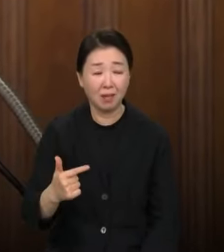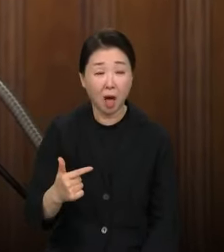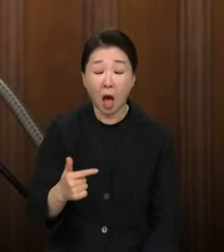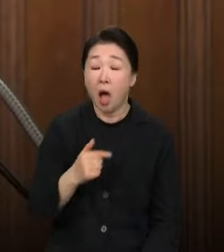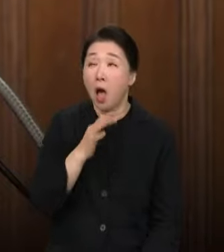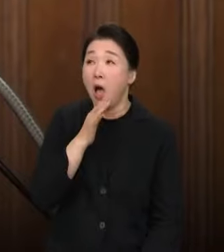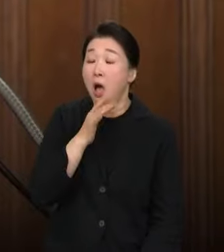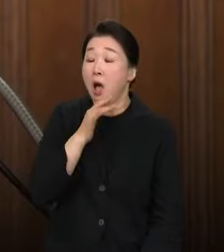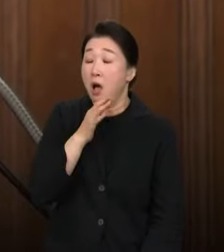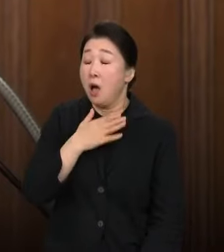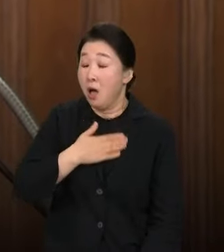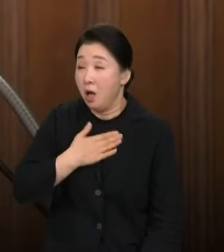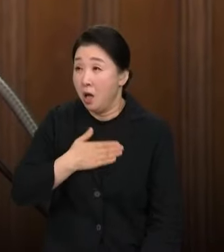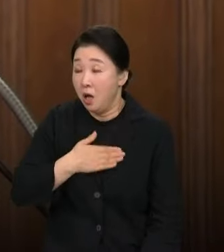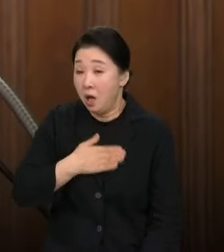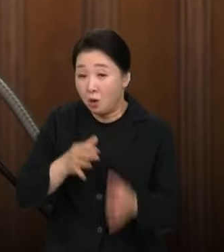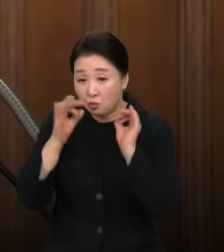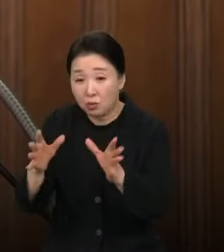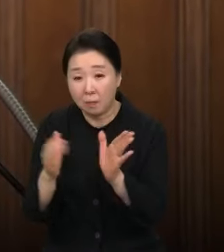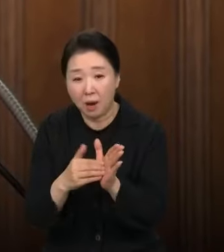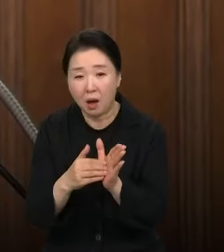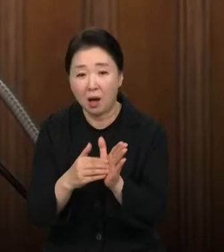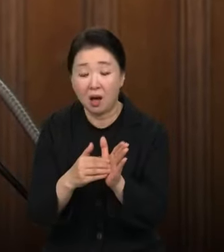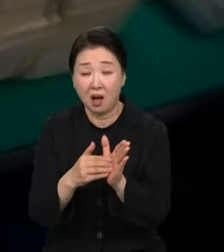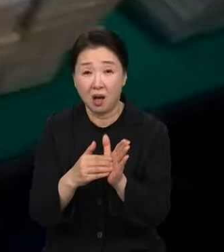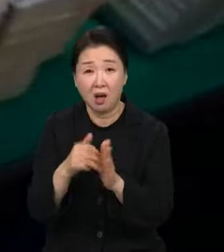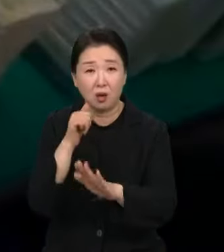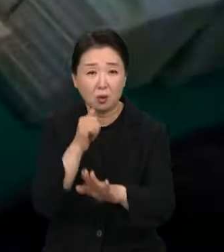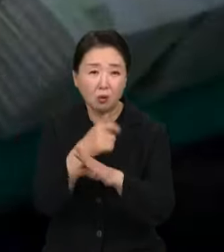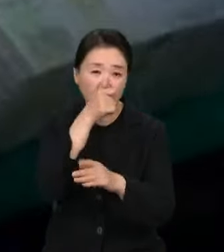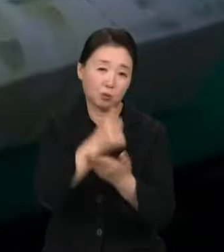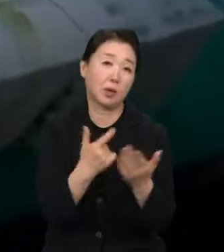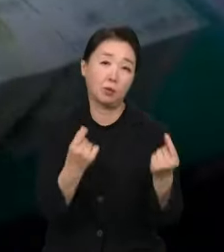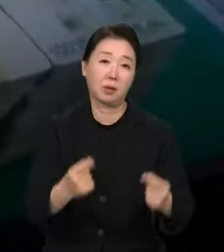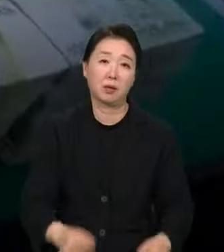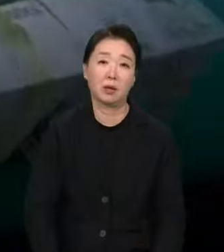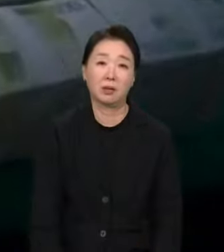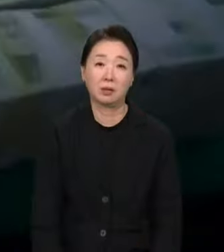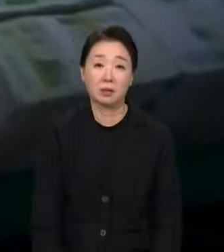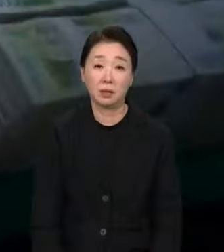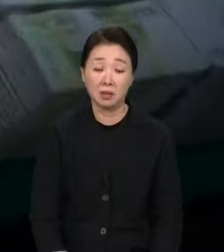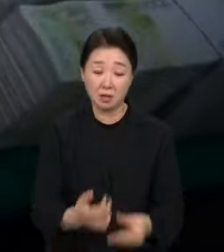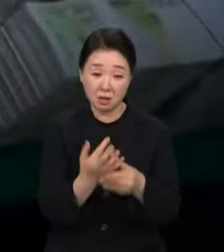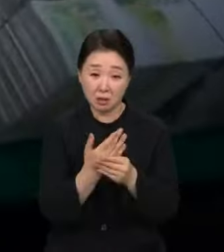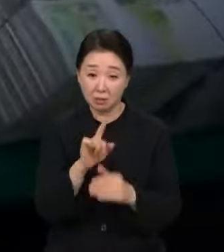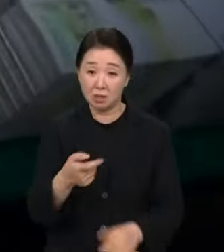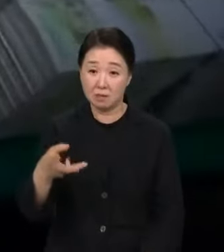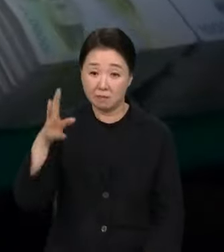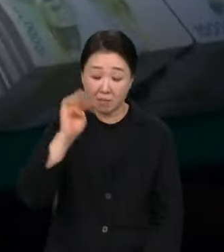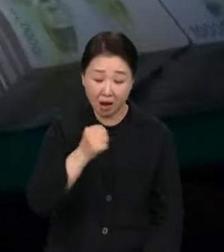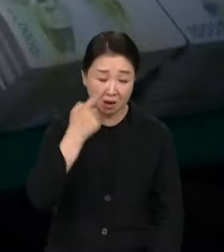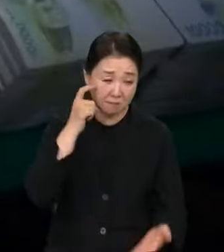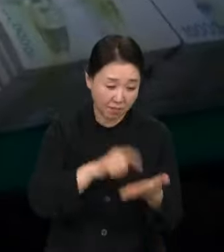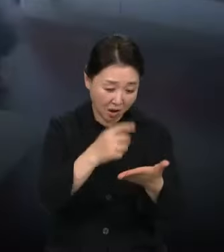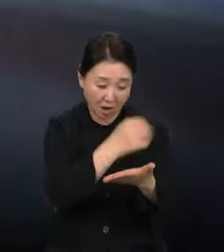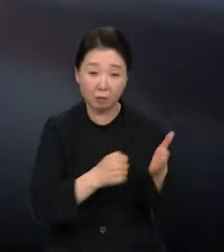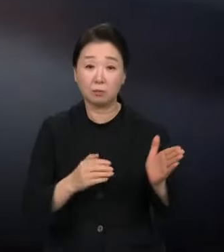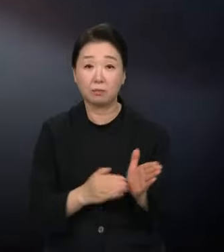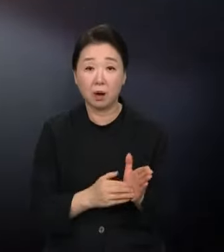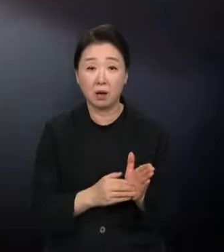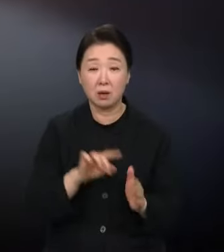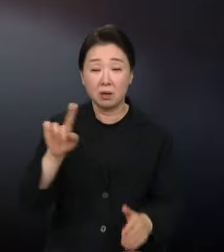투자하는 경우 투자사기 등 범죄일 가능성이 높으니 경찰은 지금까지 현금 28억 원을 찾아내 압수하고